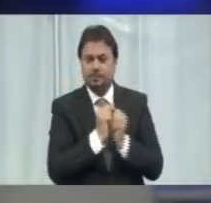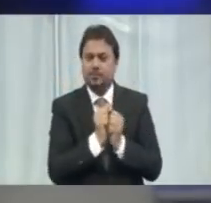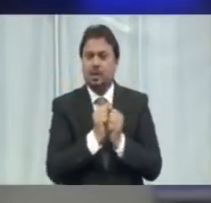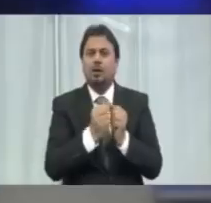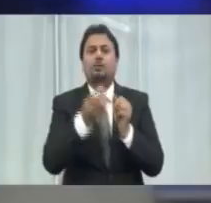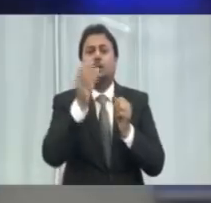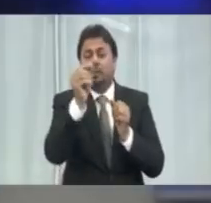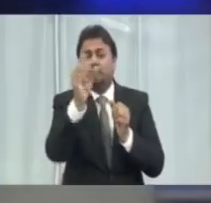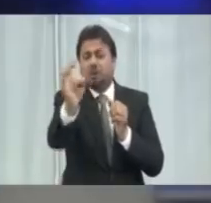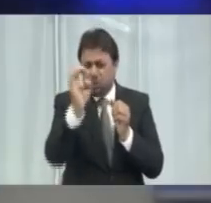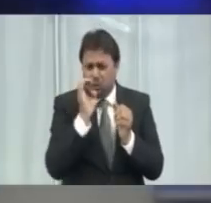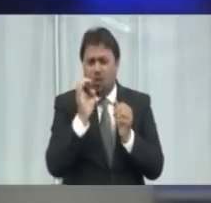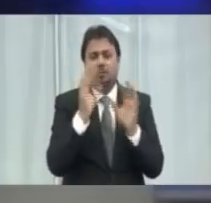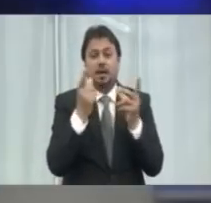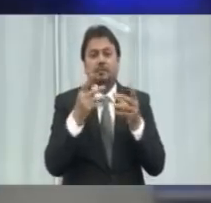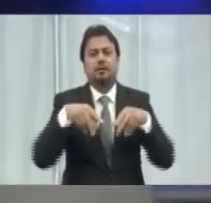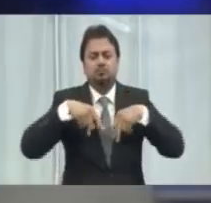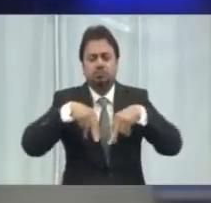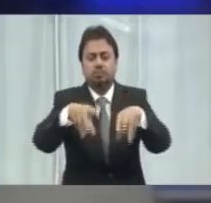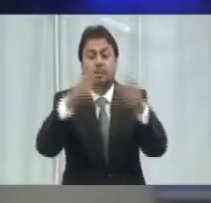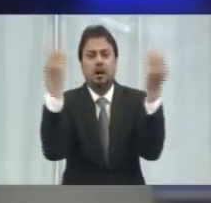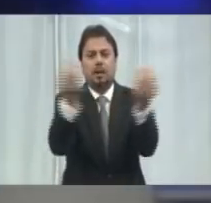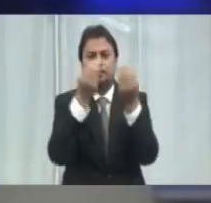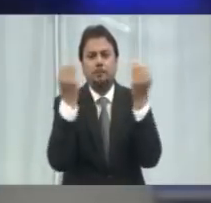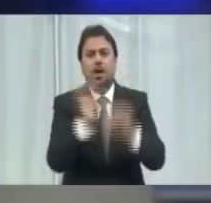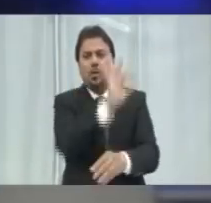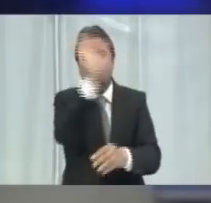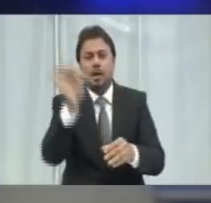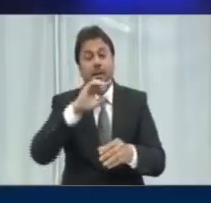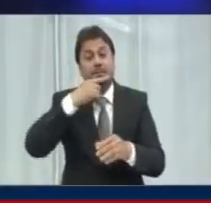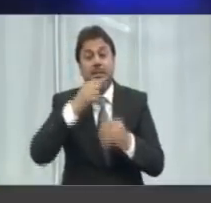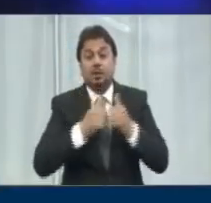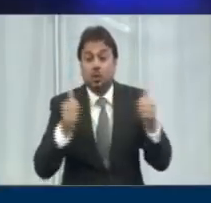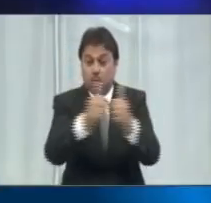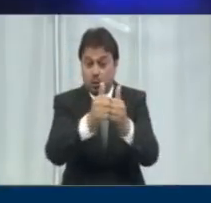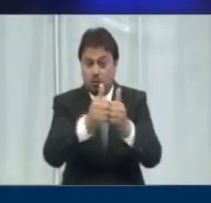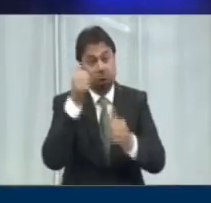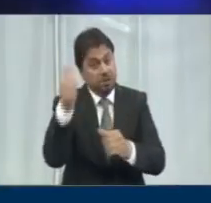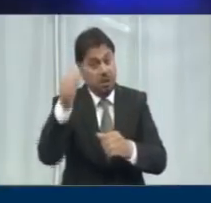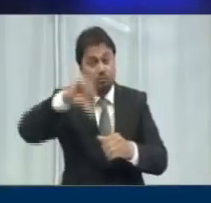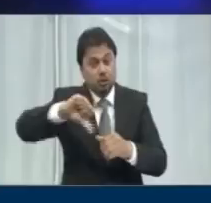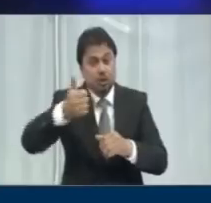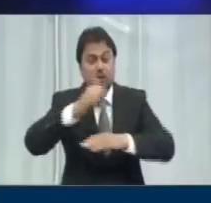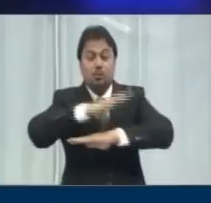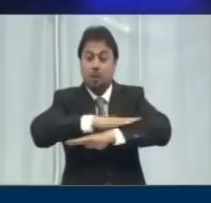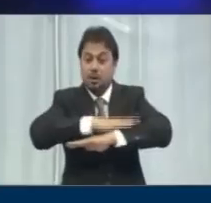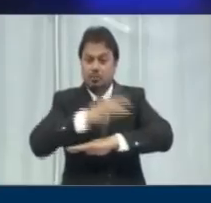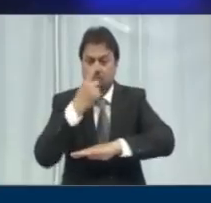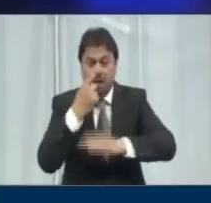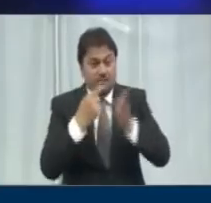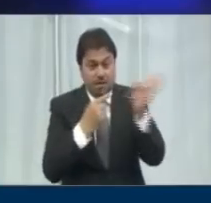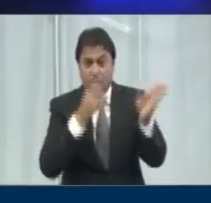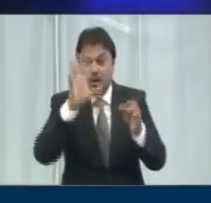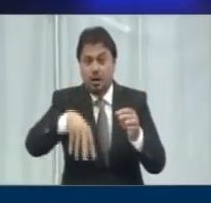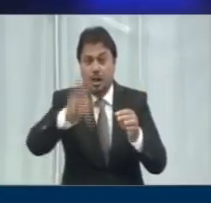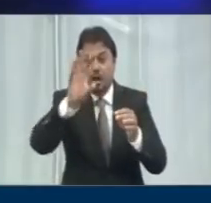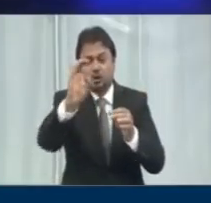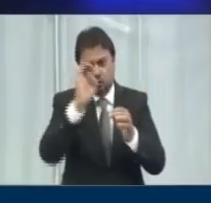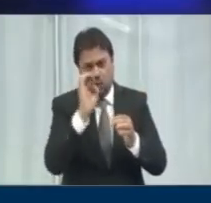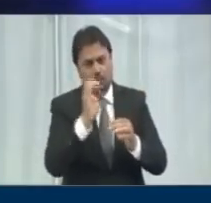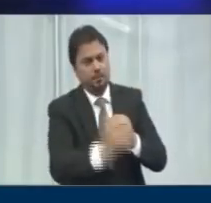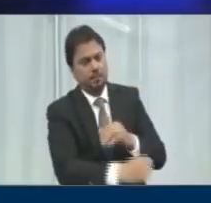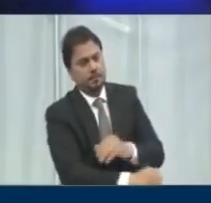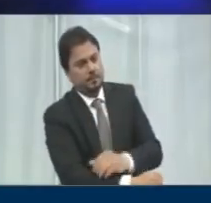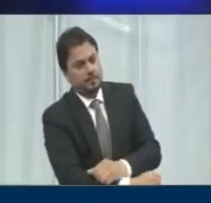حدثنا كيف تجري إجراءات حظر التجول في البصرة، هل الأهالي ملتزمون أم هناك قلة التزام في البصرة؟ حدثنا عن مجمل هذه